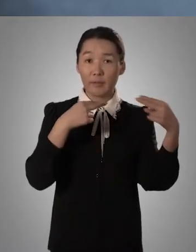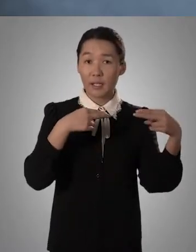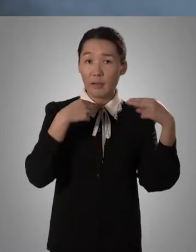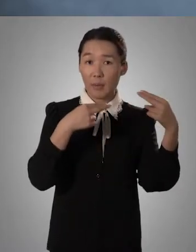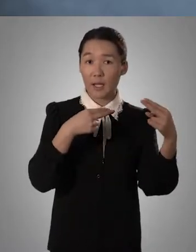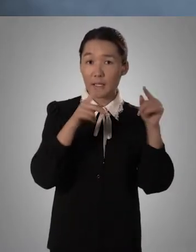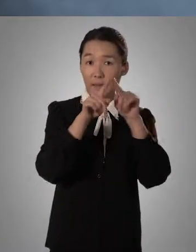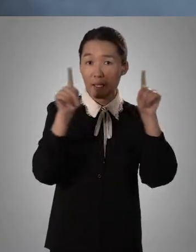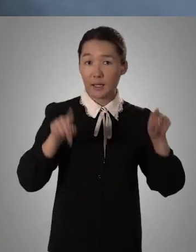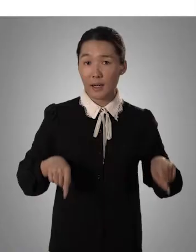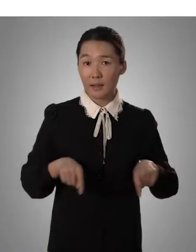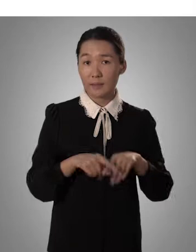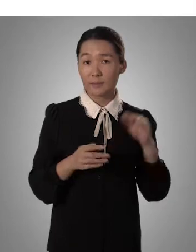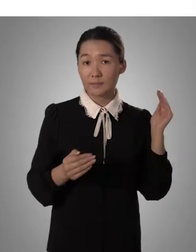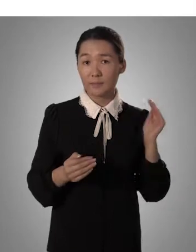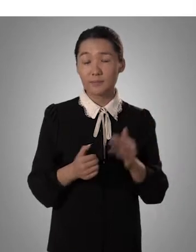на экран